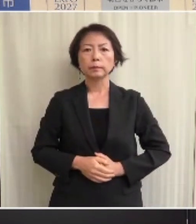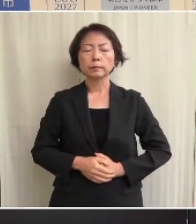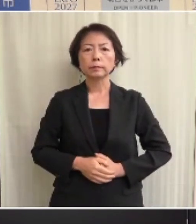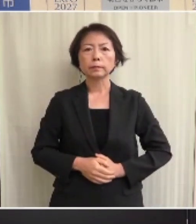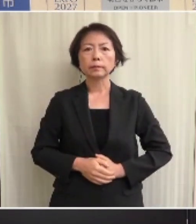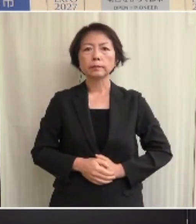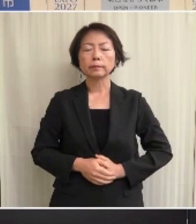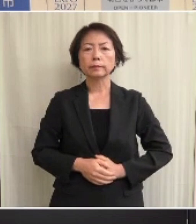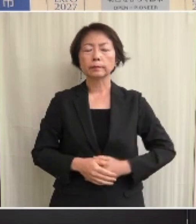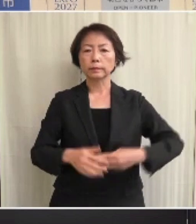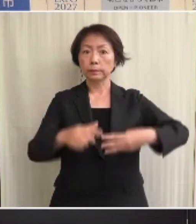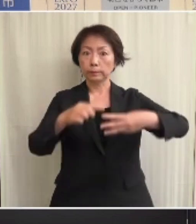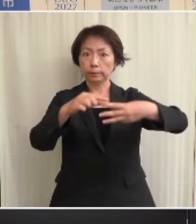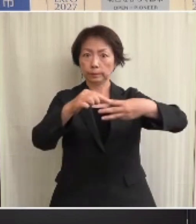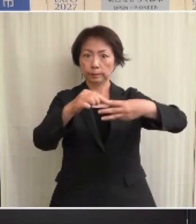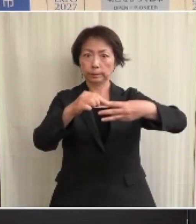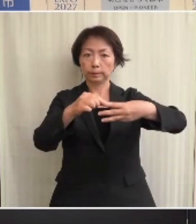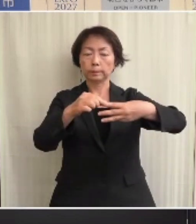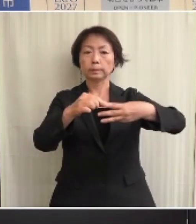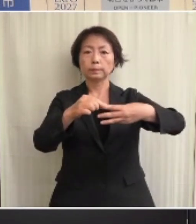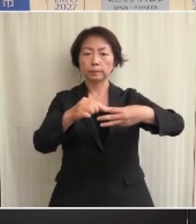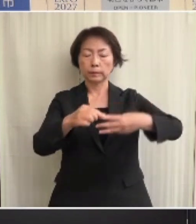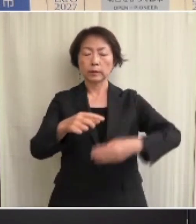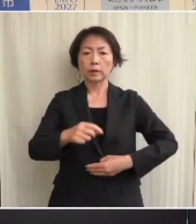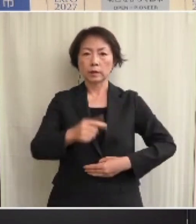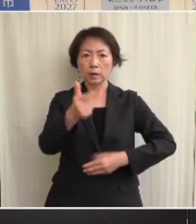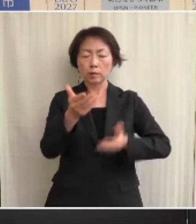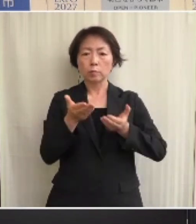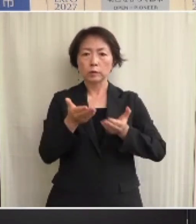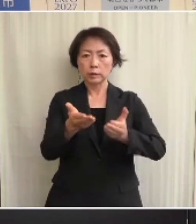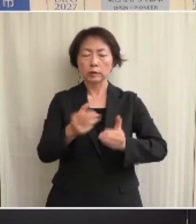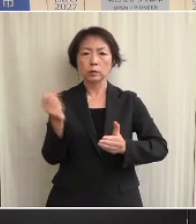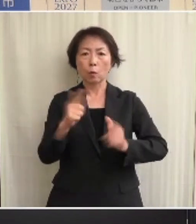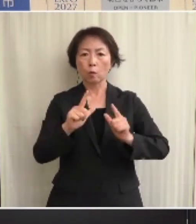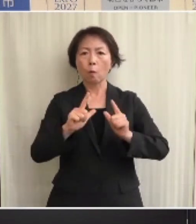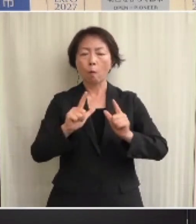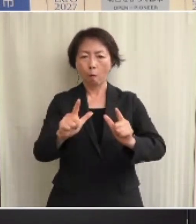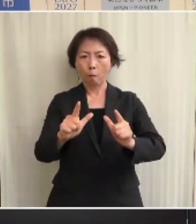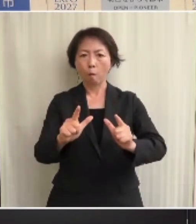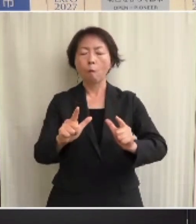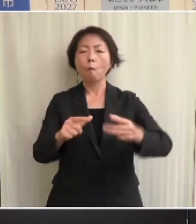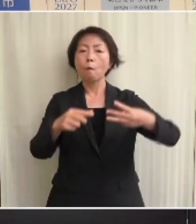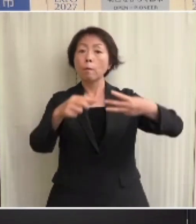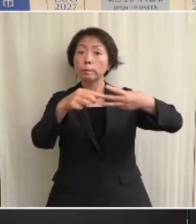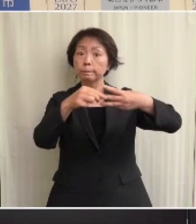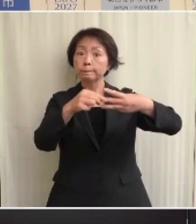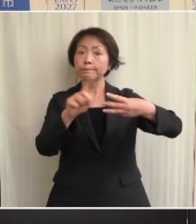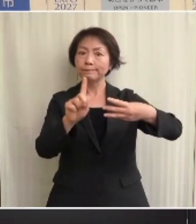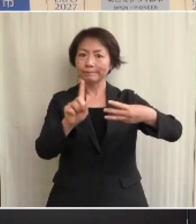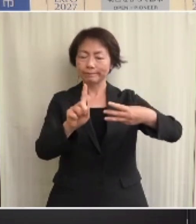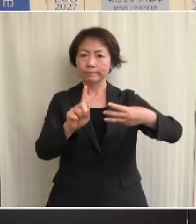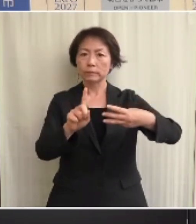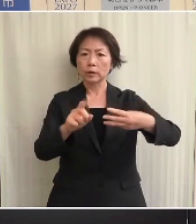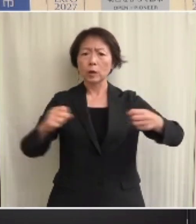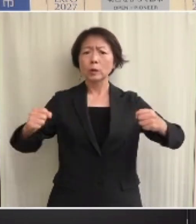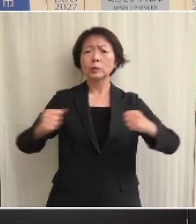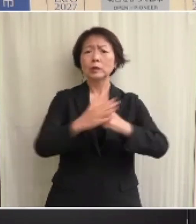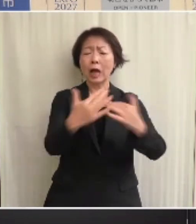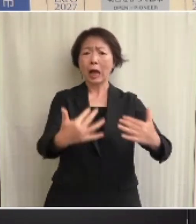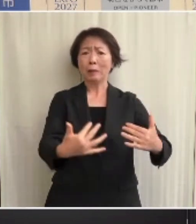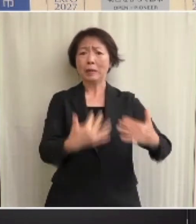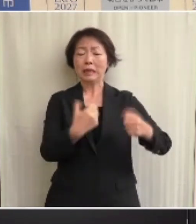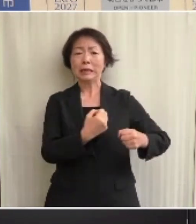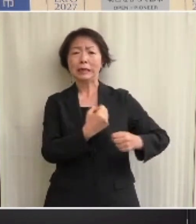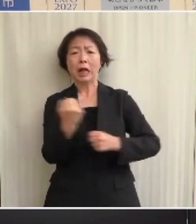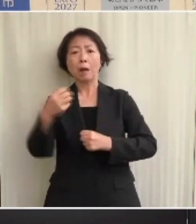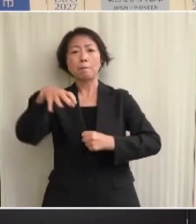えております。まずフェーズ0は先ほどの緊急地震速報ですね。それからフェーズ1として、津波避難場所